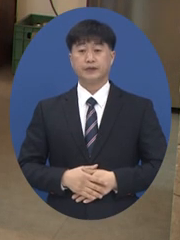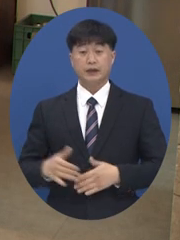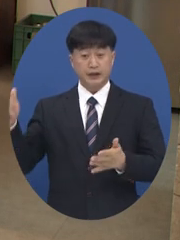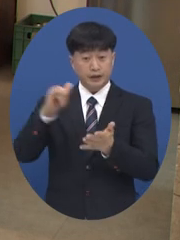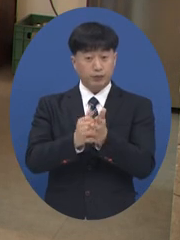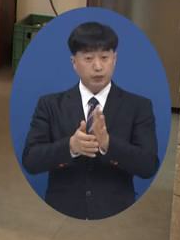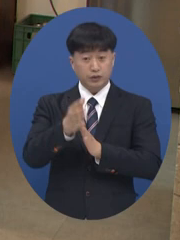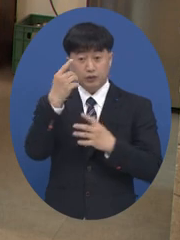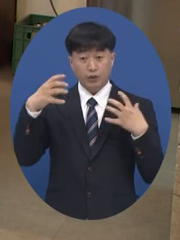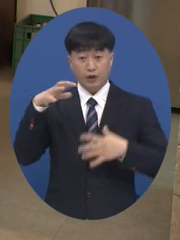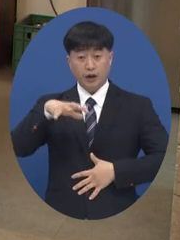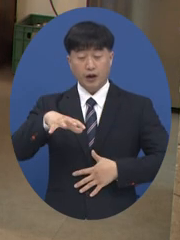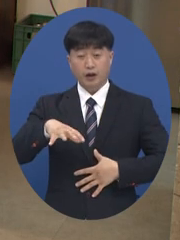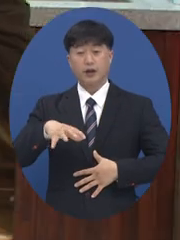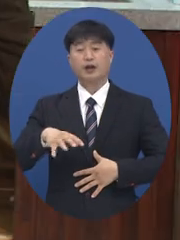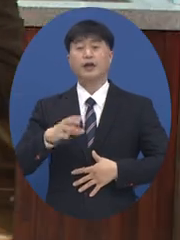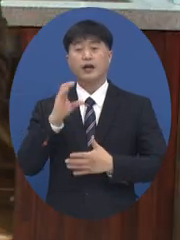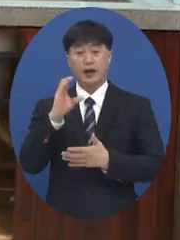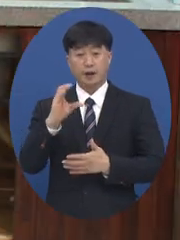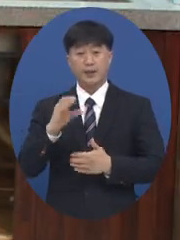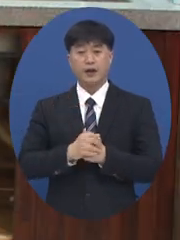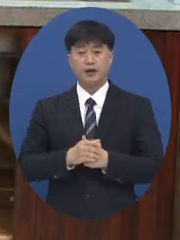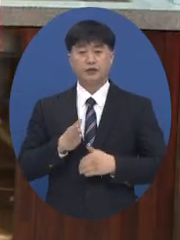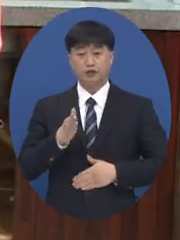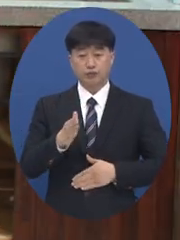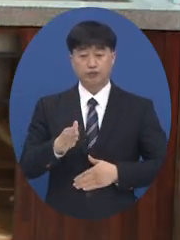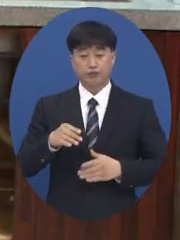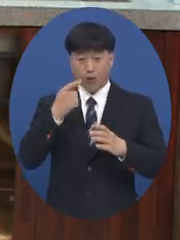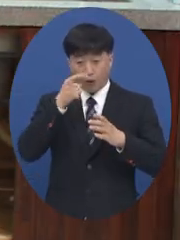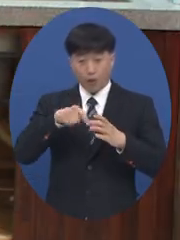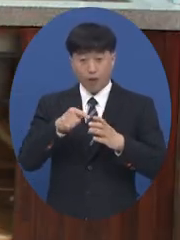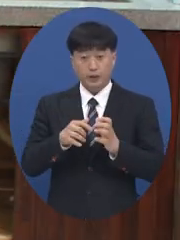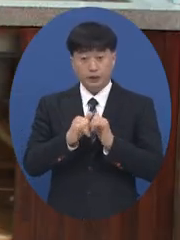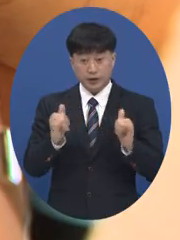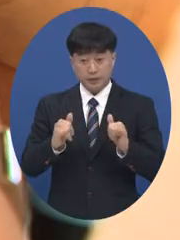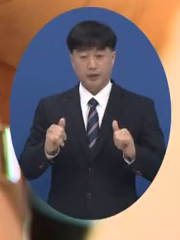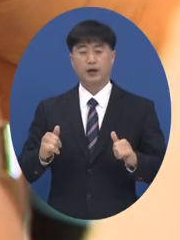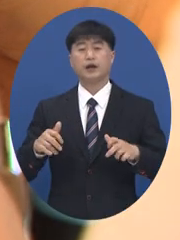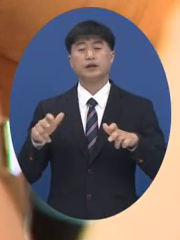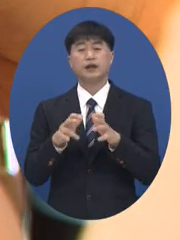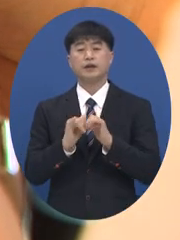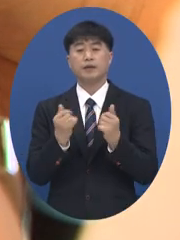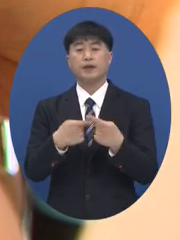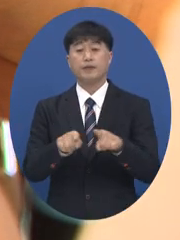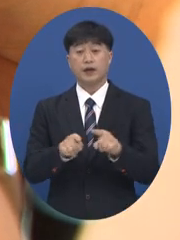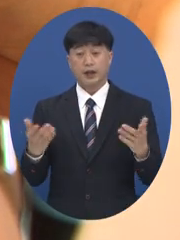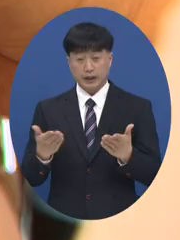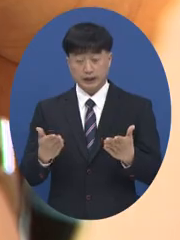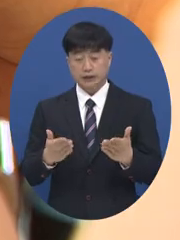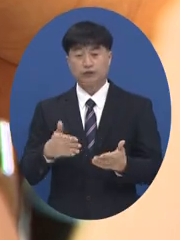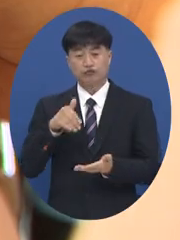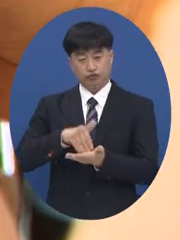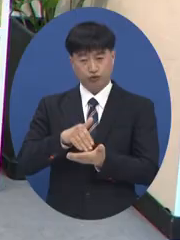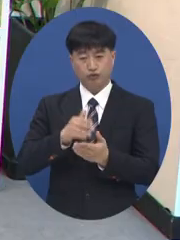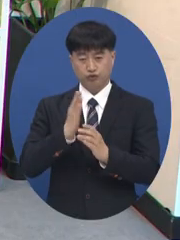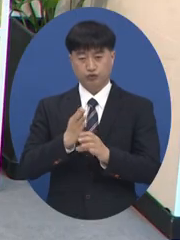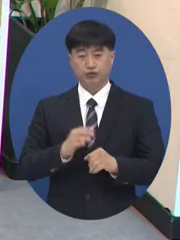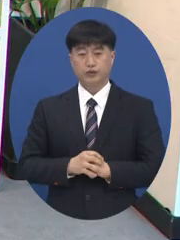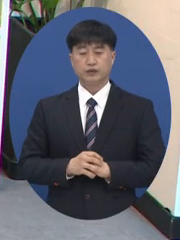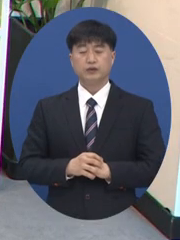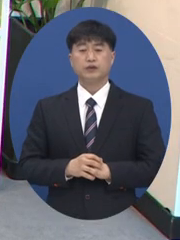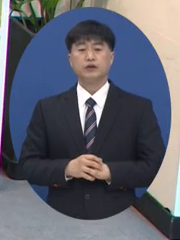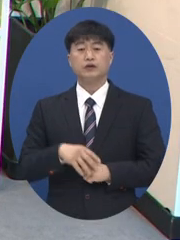김포시청 안에 자리잡은 카페 전문 바리스타와 함께 발달 장애인들이 일을 하면서 직업훈련을 하는 곳입니다